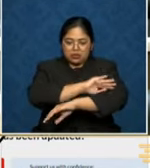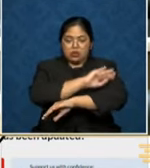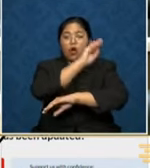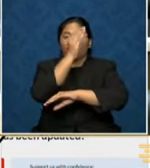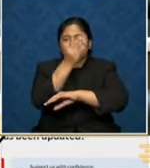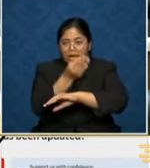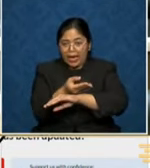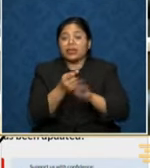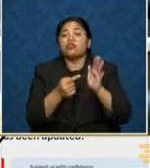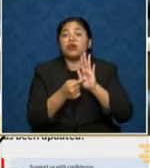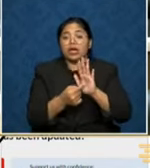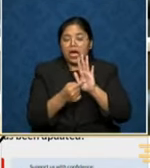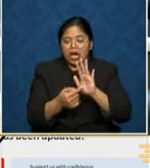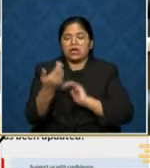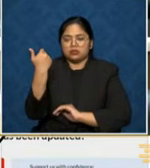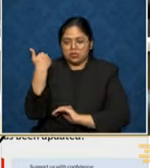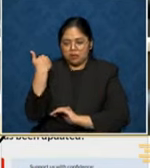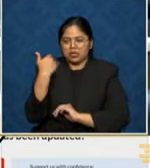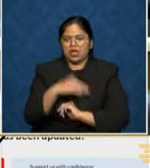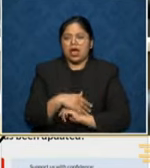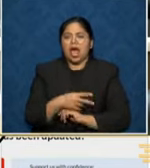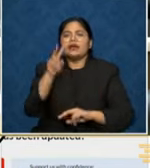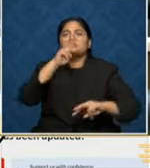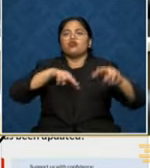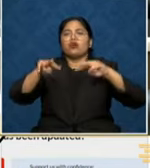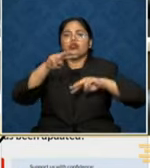ครับผมบอกว่าตรงเนี้ยขอให้ตรวจส